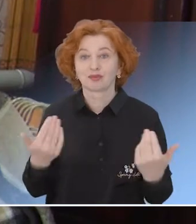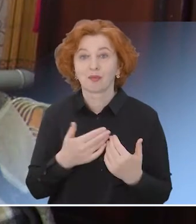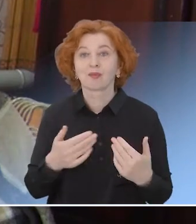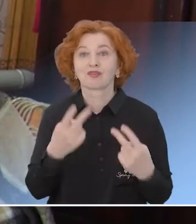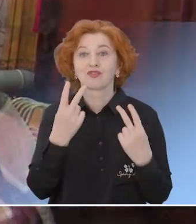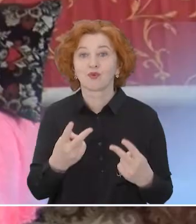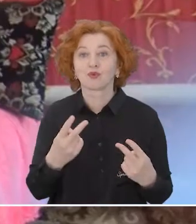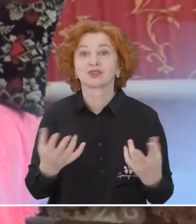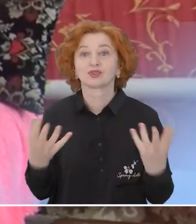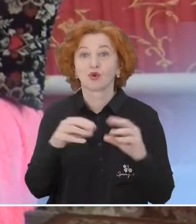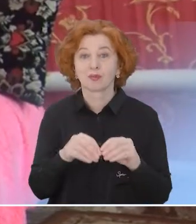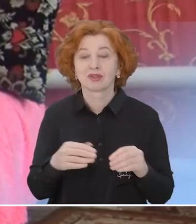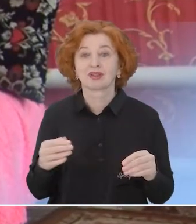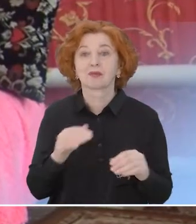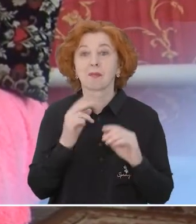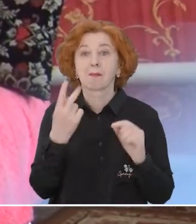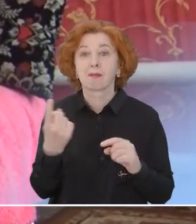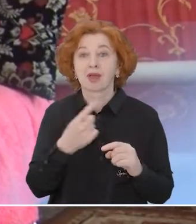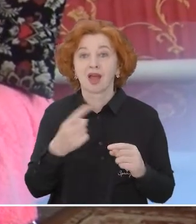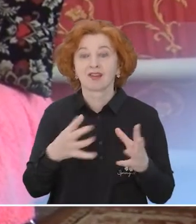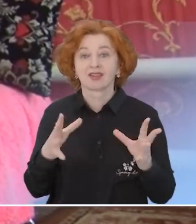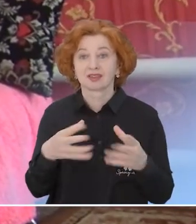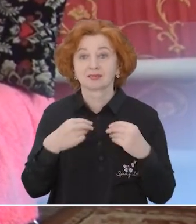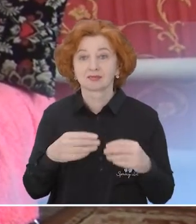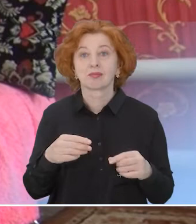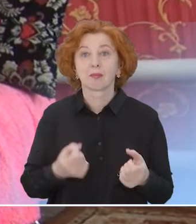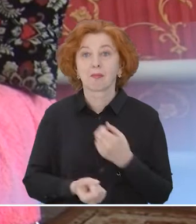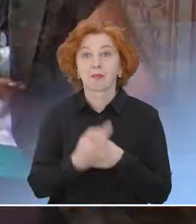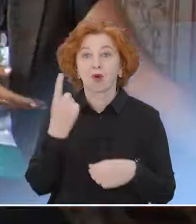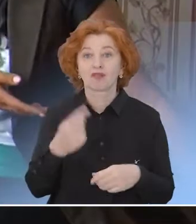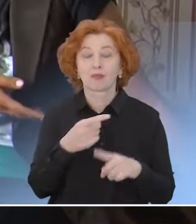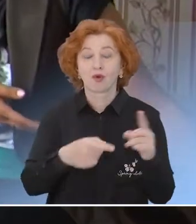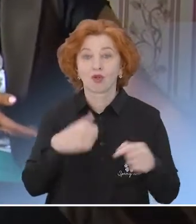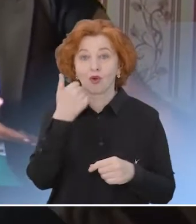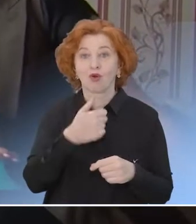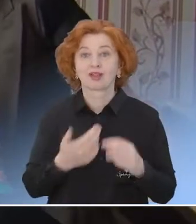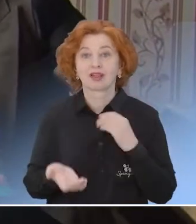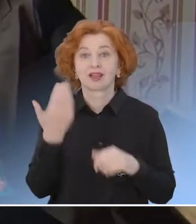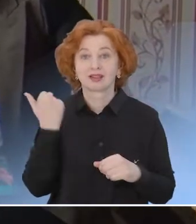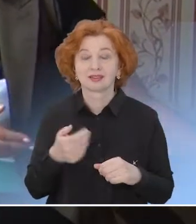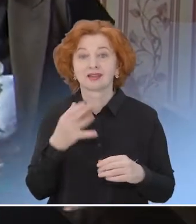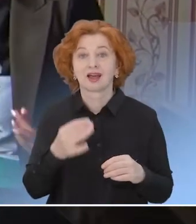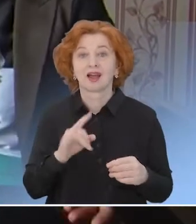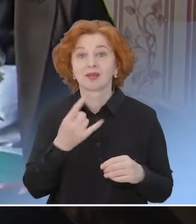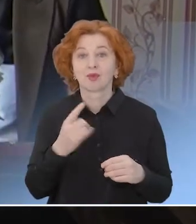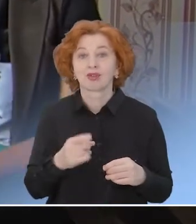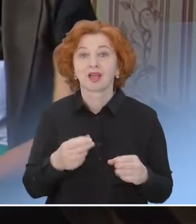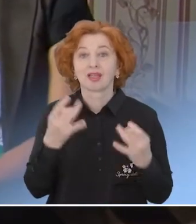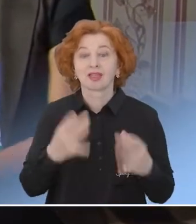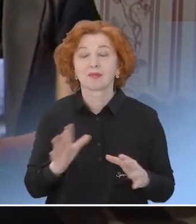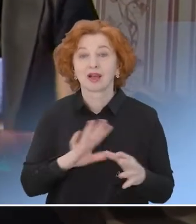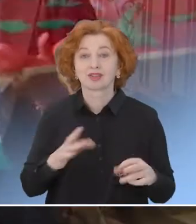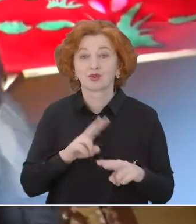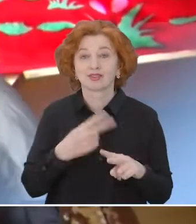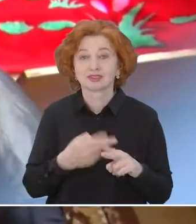и Василию подарили двух родных дочерей. Первый приемный сын у любящих родителей появился полгода назад. Взять не своего ребенка –